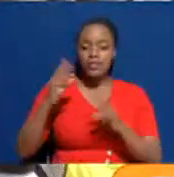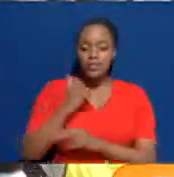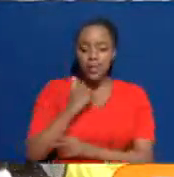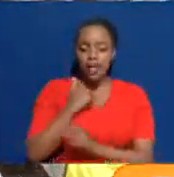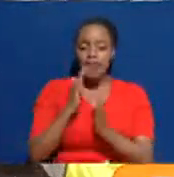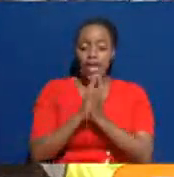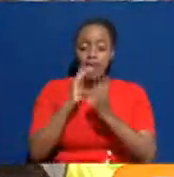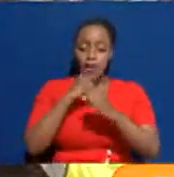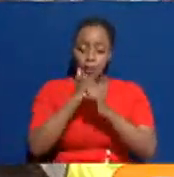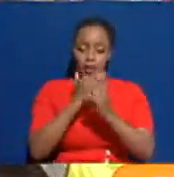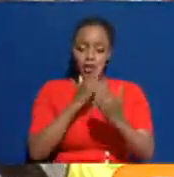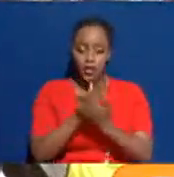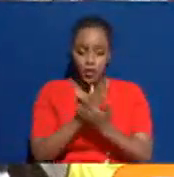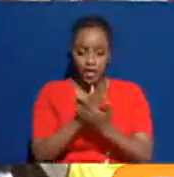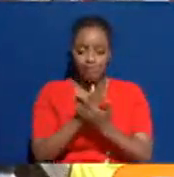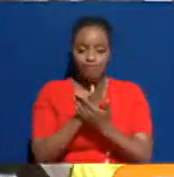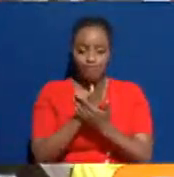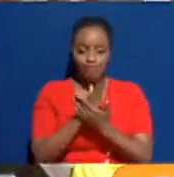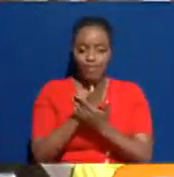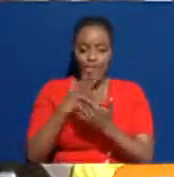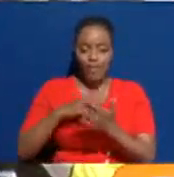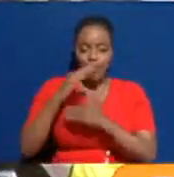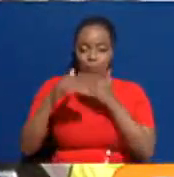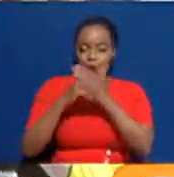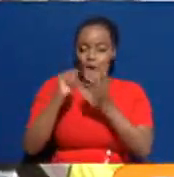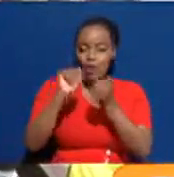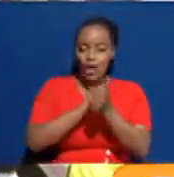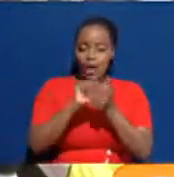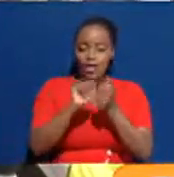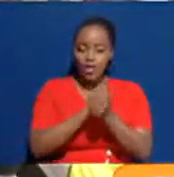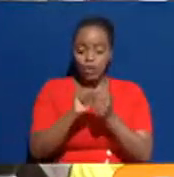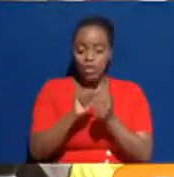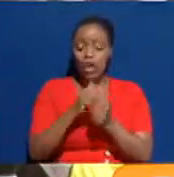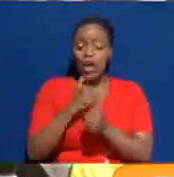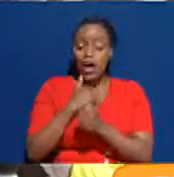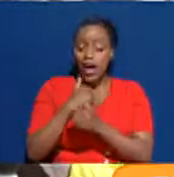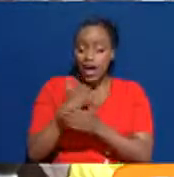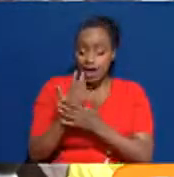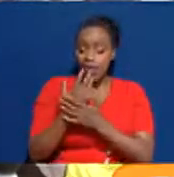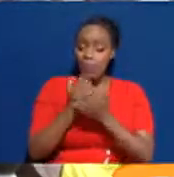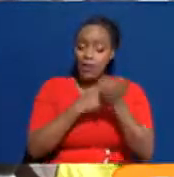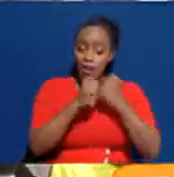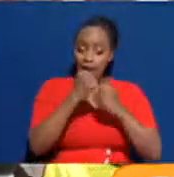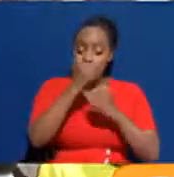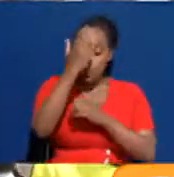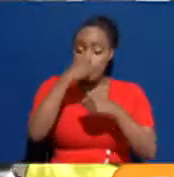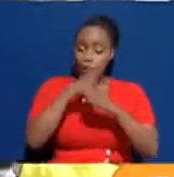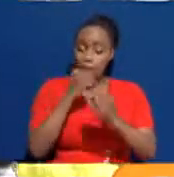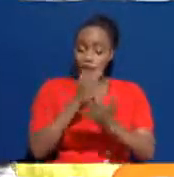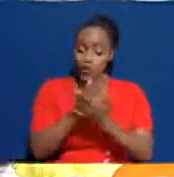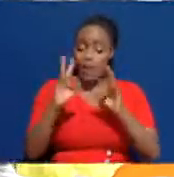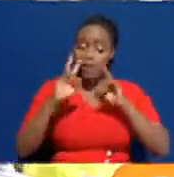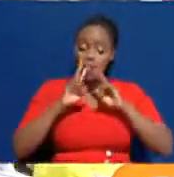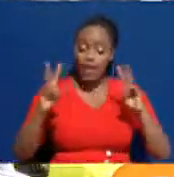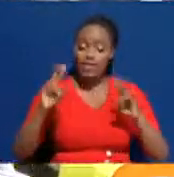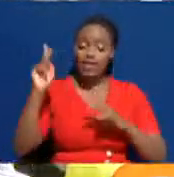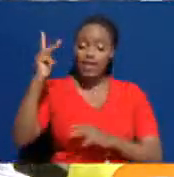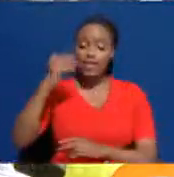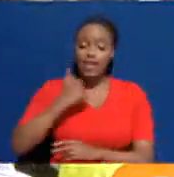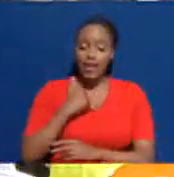na kuhakikisha kwamba wahalifu wote wanachukuliwa hatua, ndio tuhakikisha kwamba kuna amani